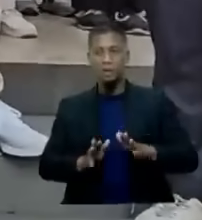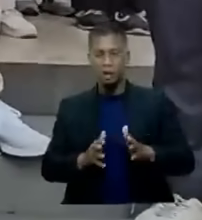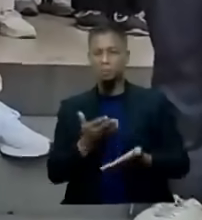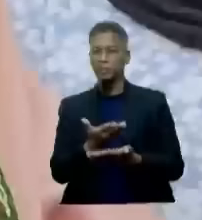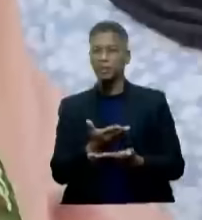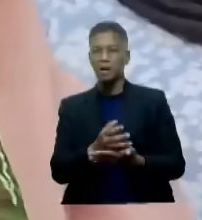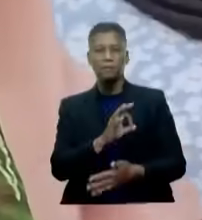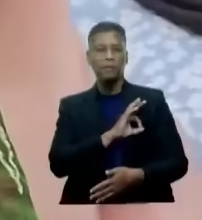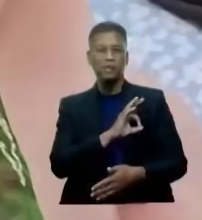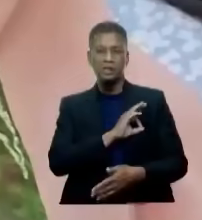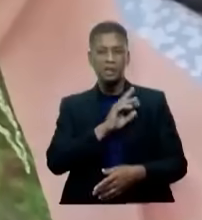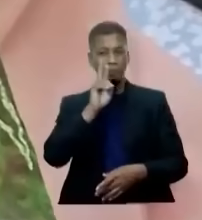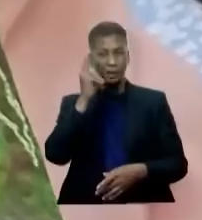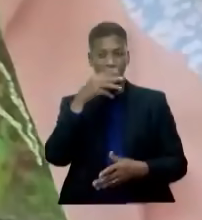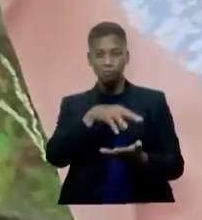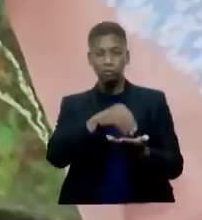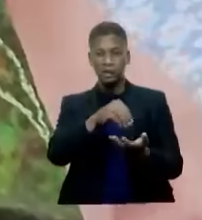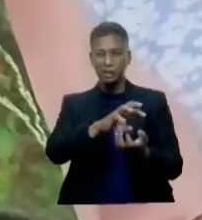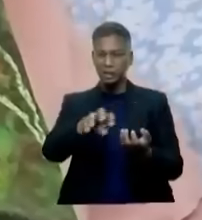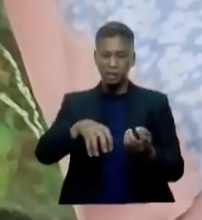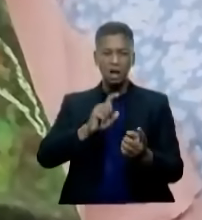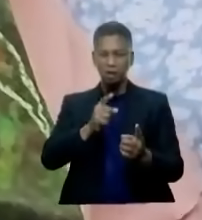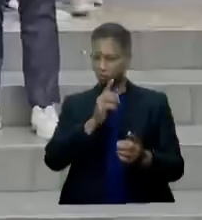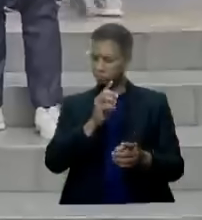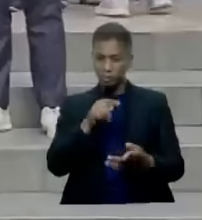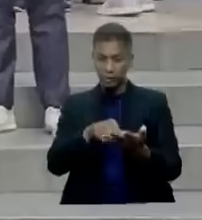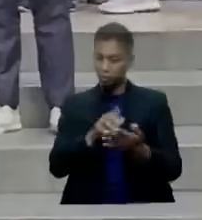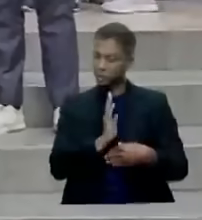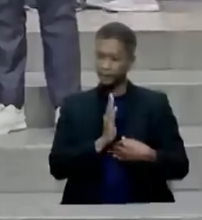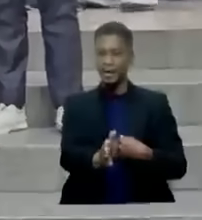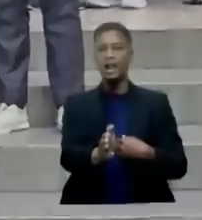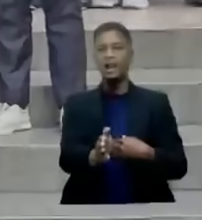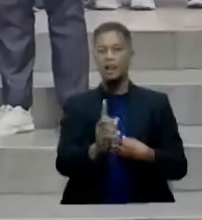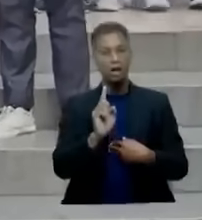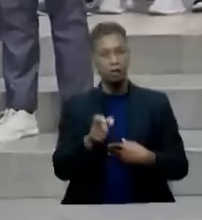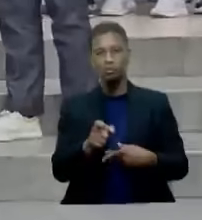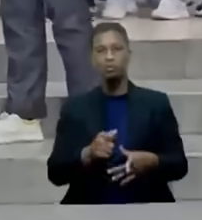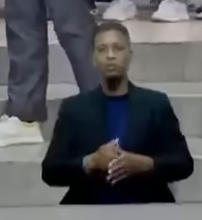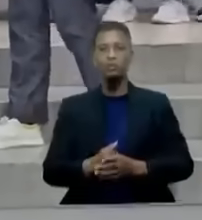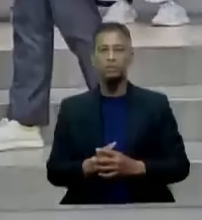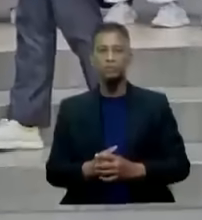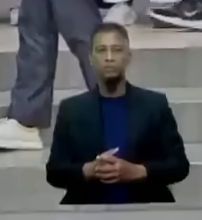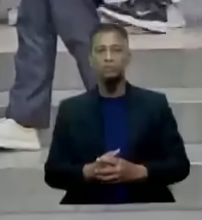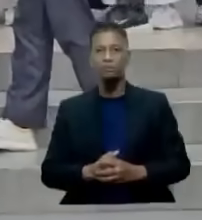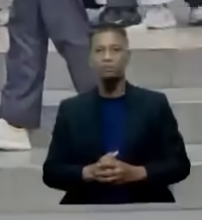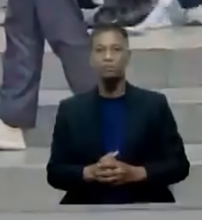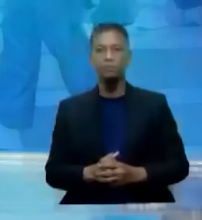pemerintah pusat, dan daerah bersikap netral dalam pelaksanaan pemilu. Tim kontributor iNews